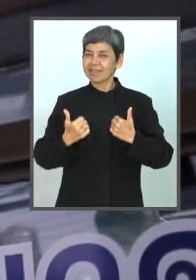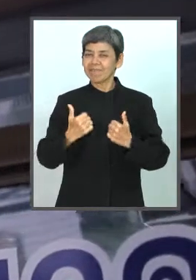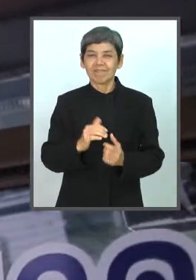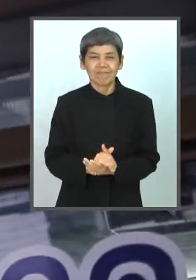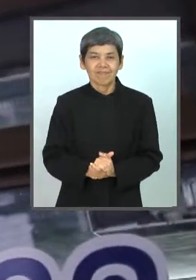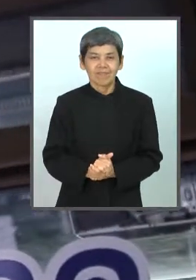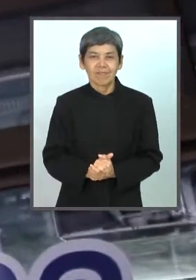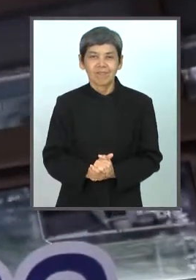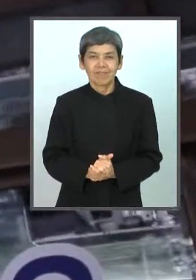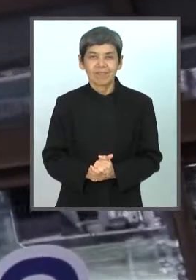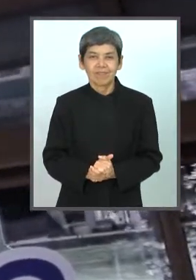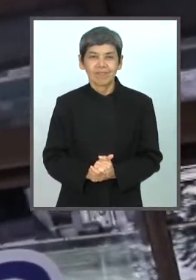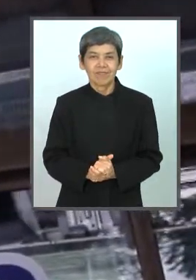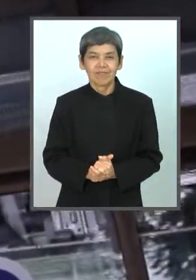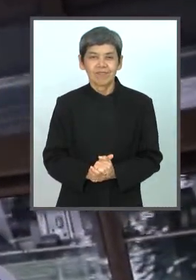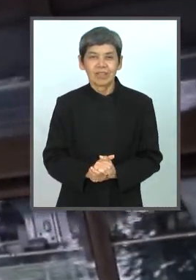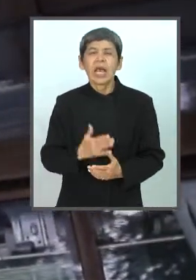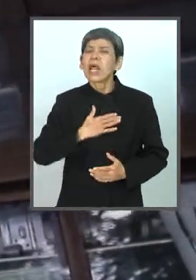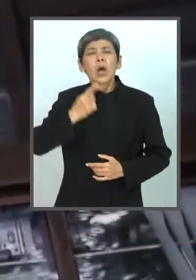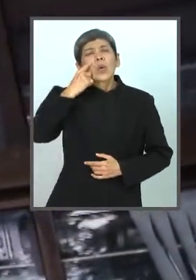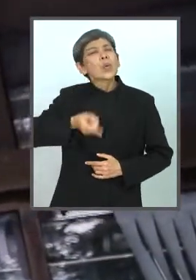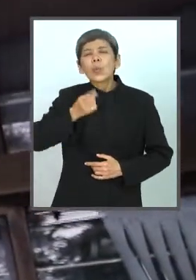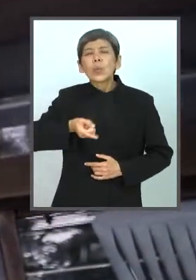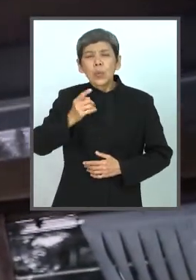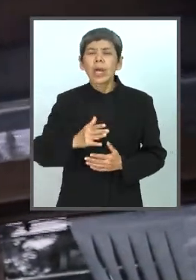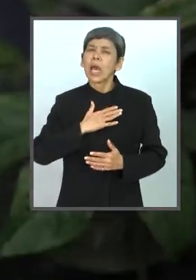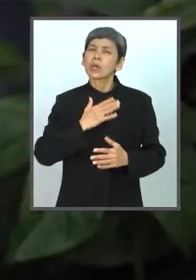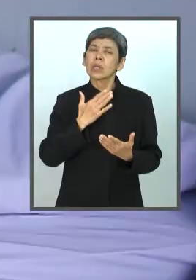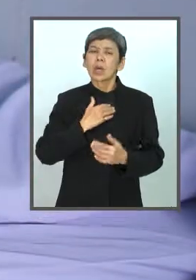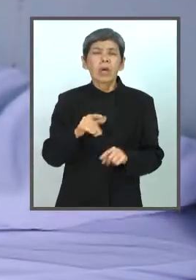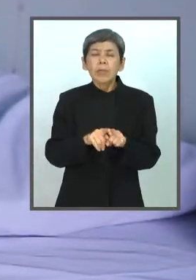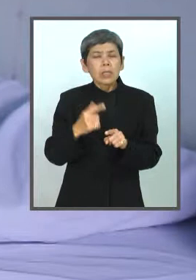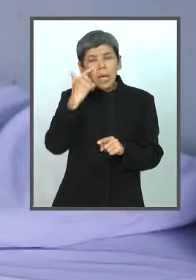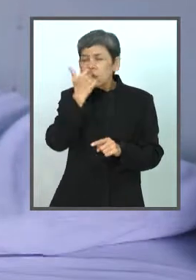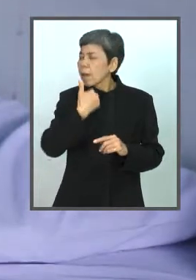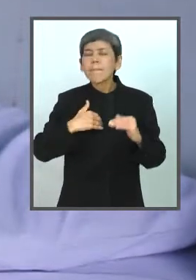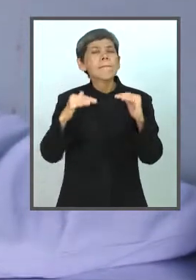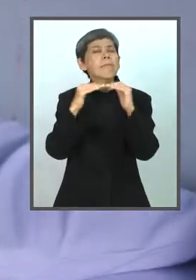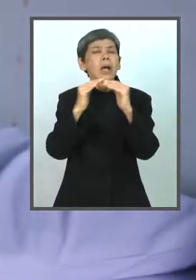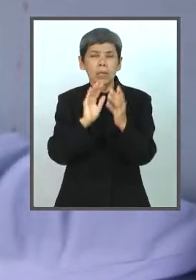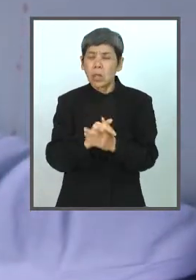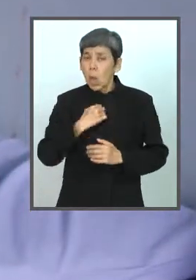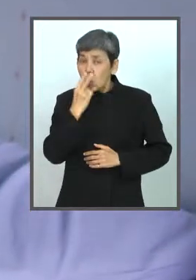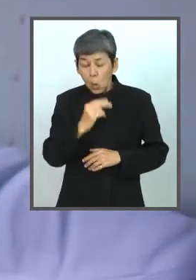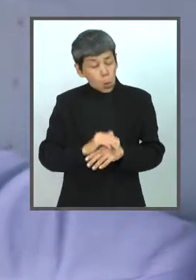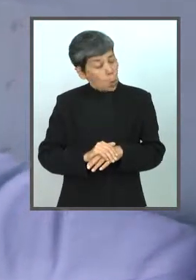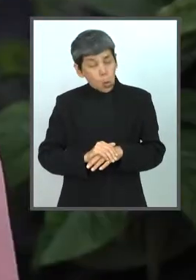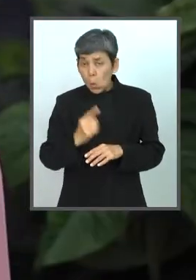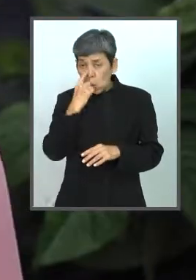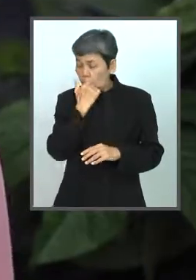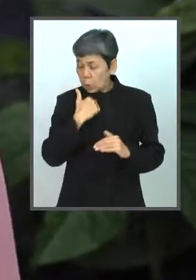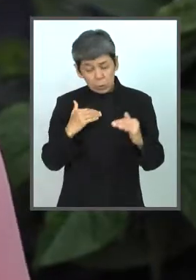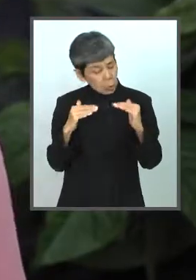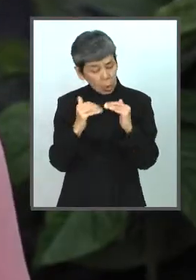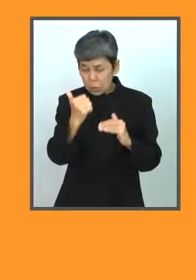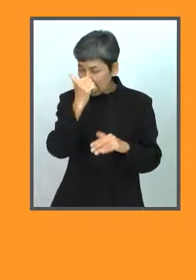วค่ะ ใช้ชีวิตประจำวันเหมือนคนปกติค่ะที่เขามองเห็นนะคะเก่งเท่าคนที่เขาม